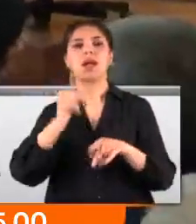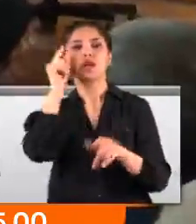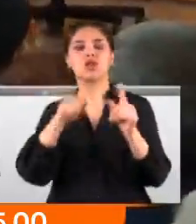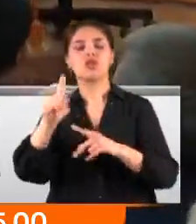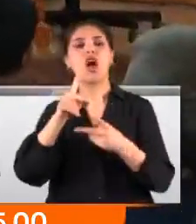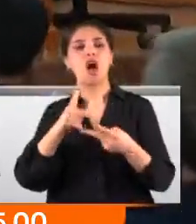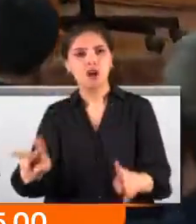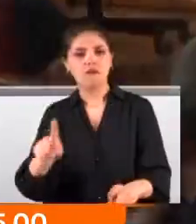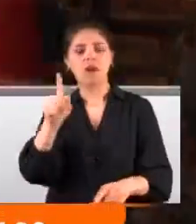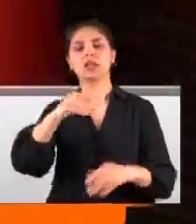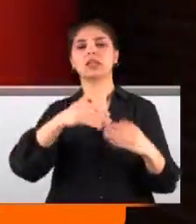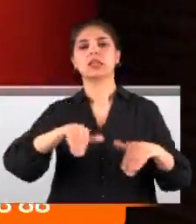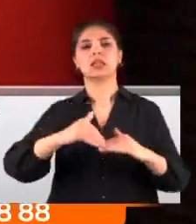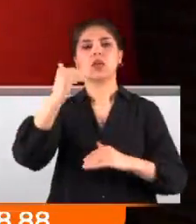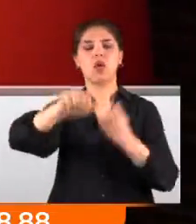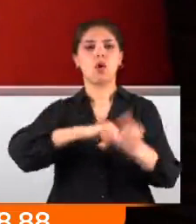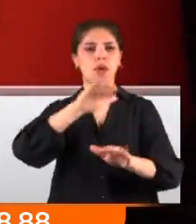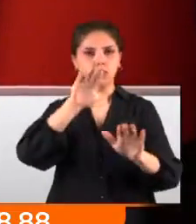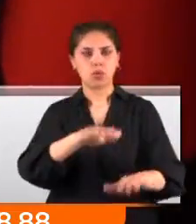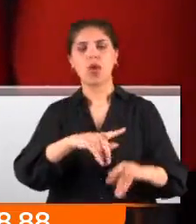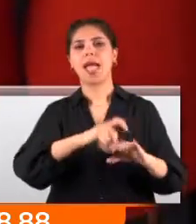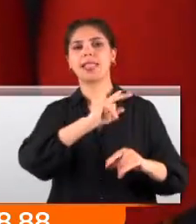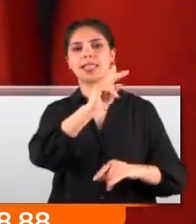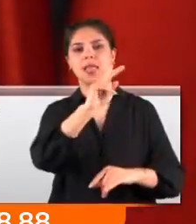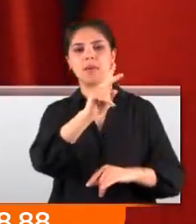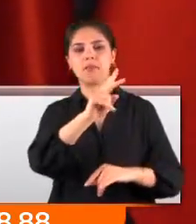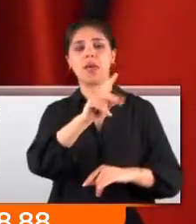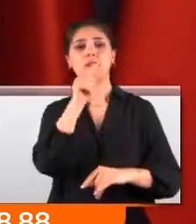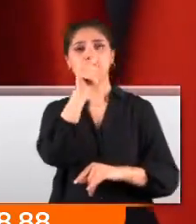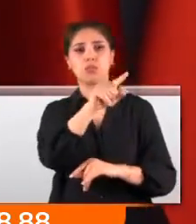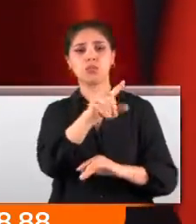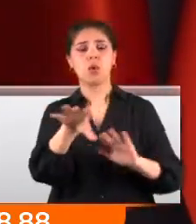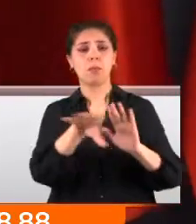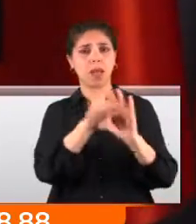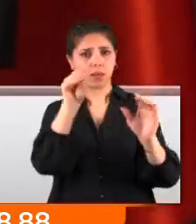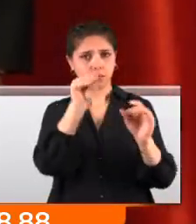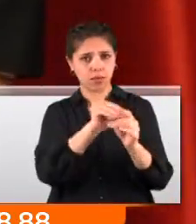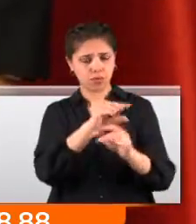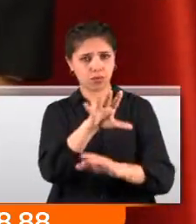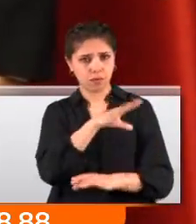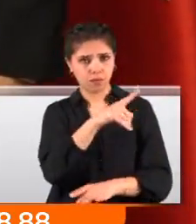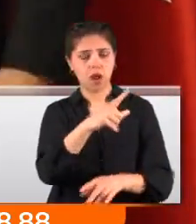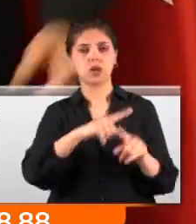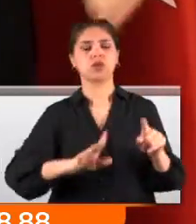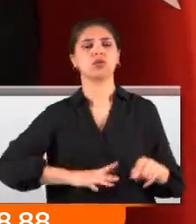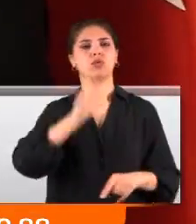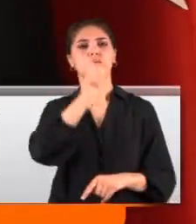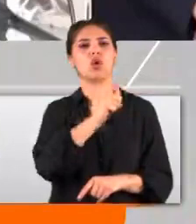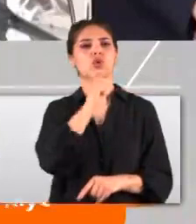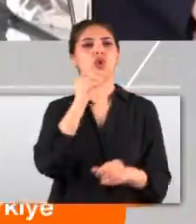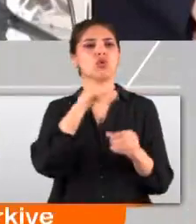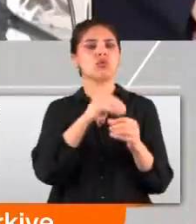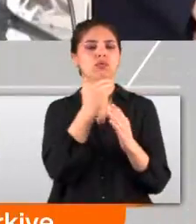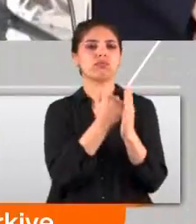ötesi operasyonların durdurulması, HDP'nin ihanet beyannamesinde yerini aldığı gibi Kılıçdaroğlu'nun vaatleri arasına da